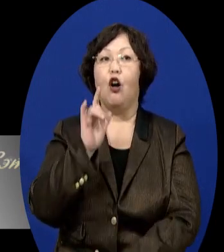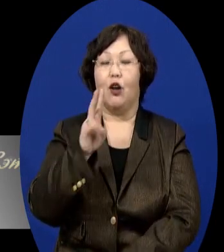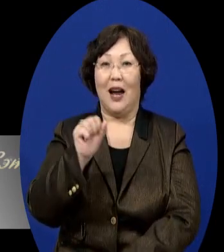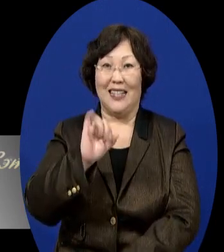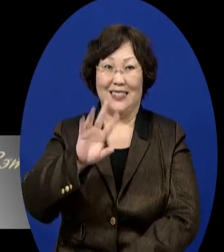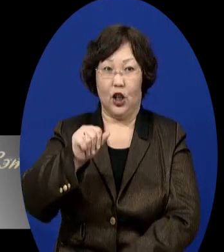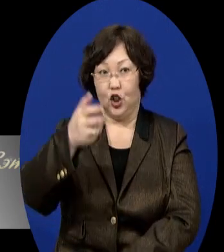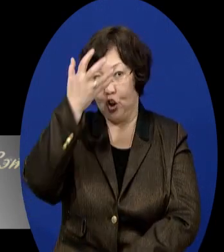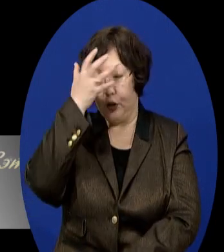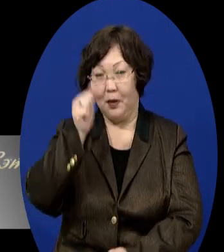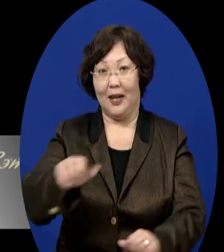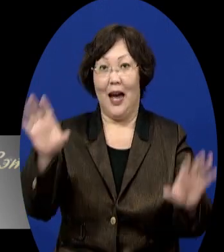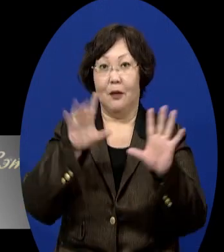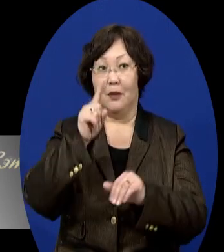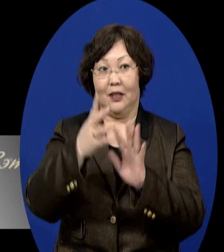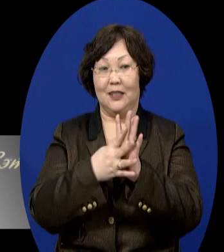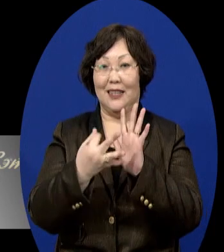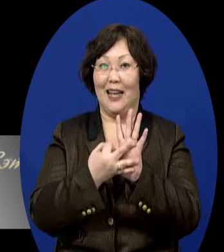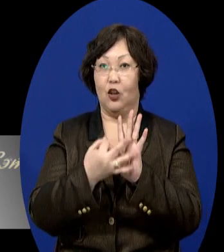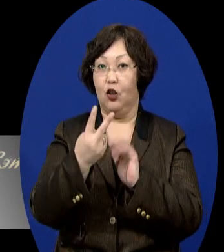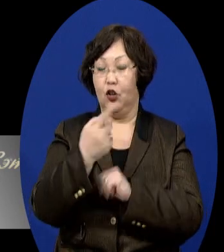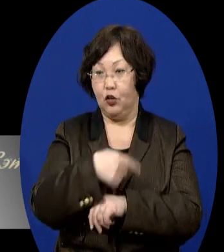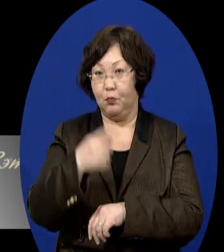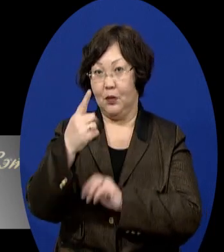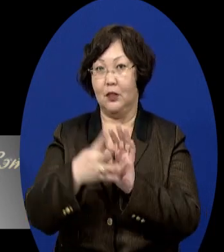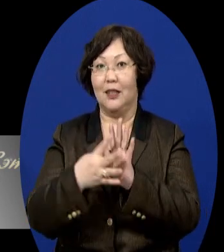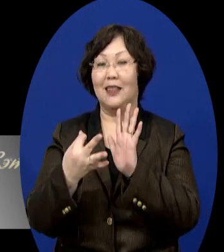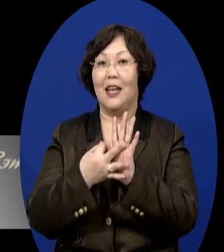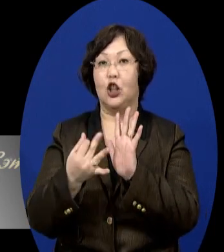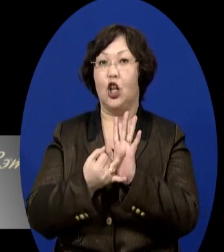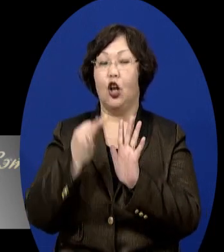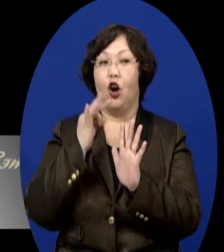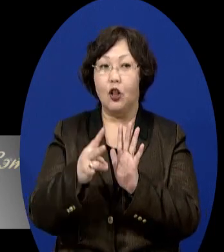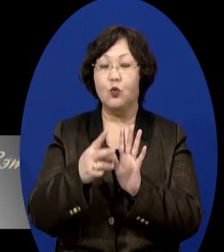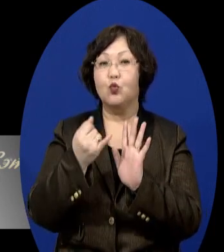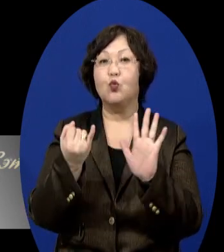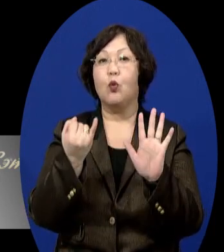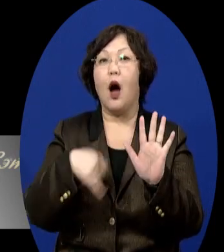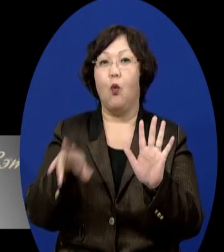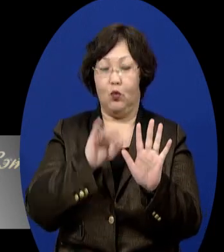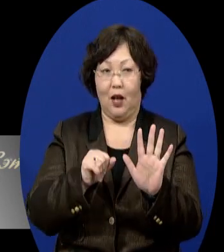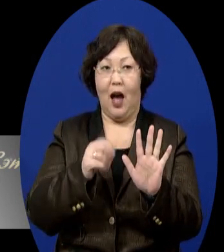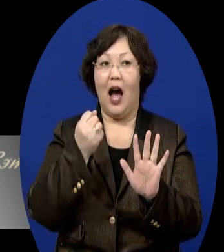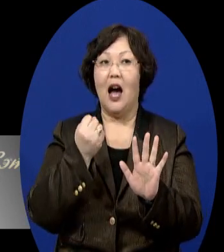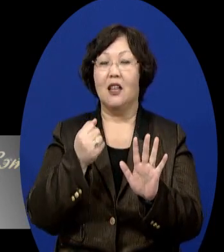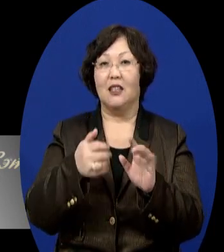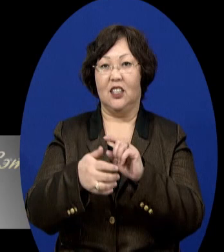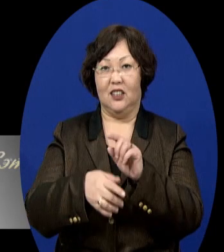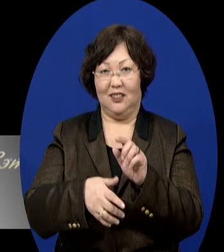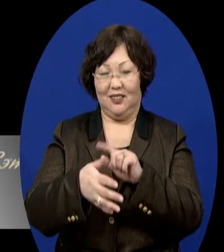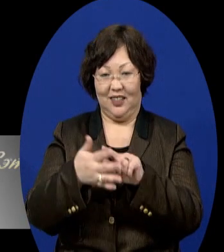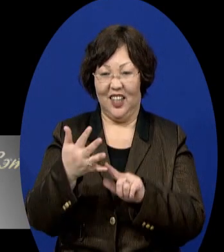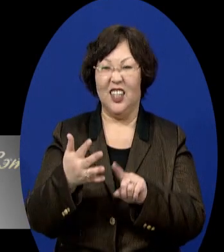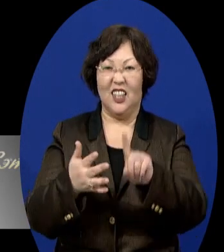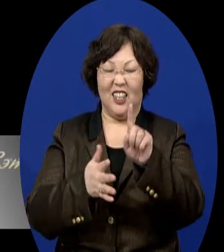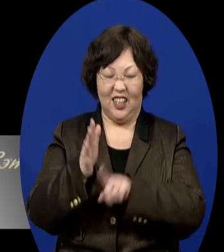наадамд 1982-оос 1987 онуудад 6 удаа эргэжсэн 20 дугаар зууны Монголын сууд хордон